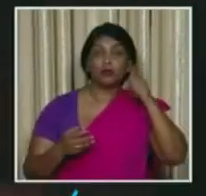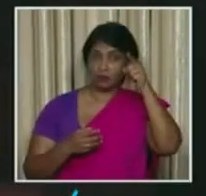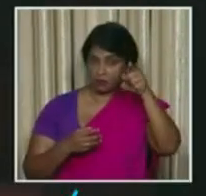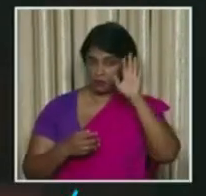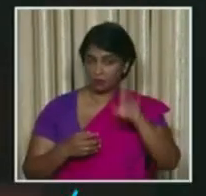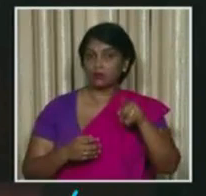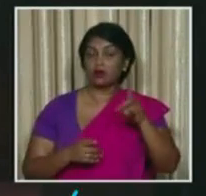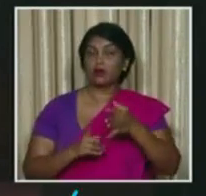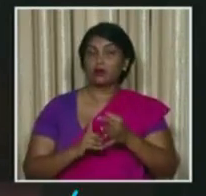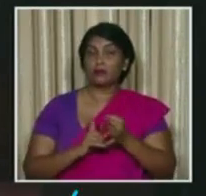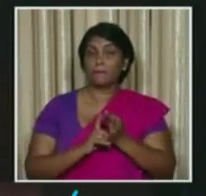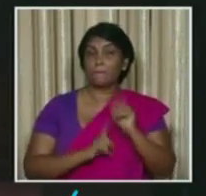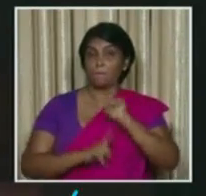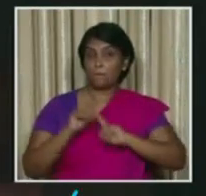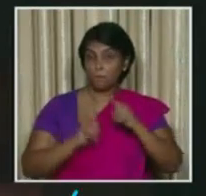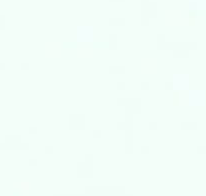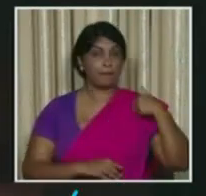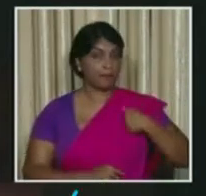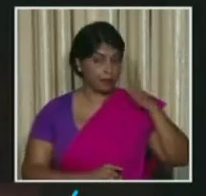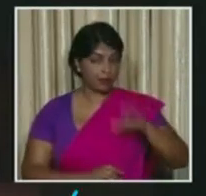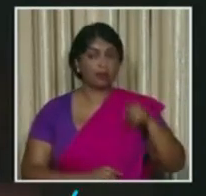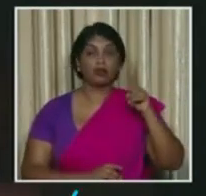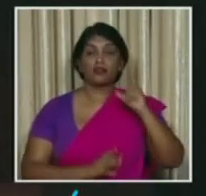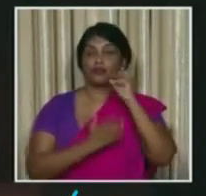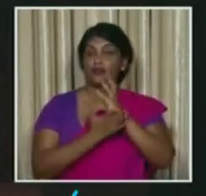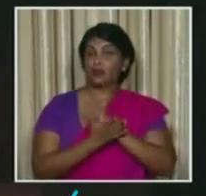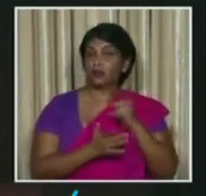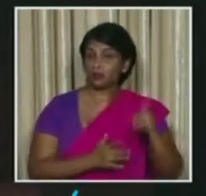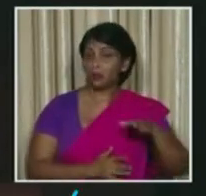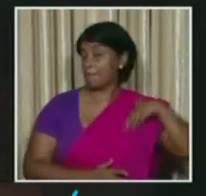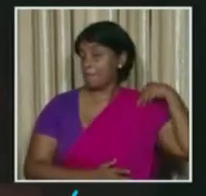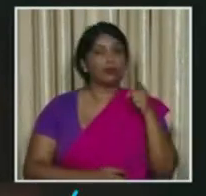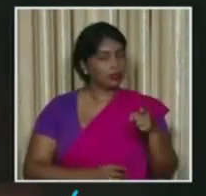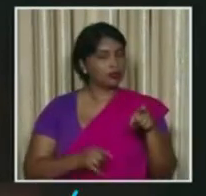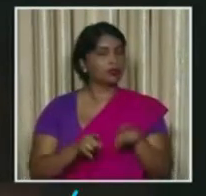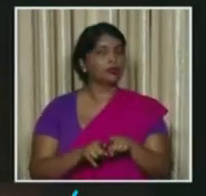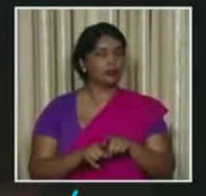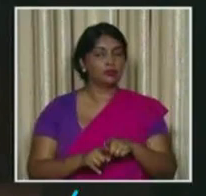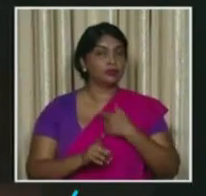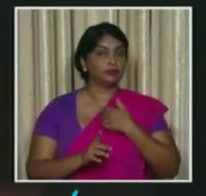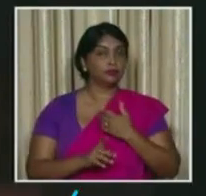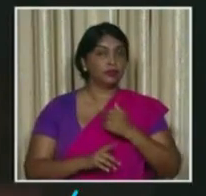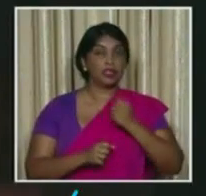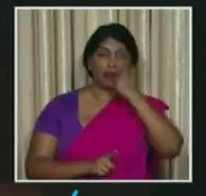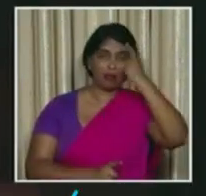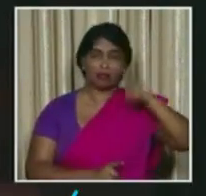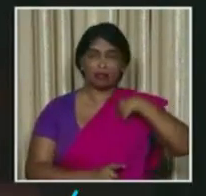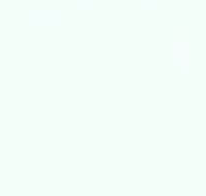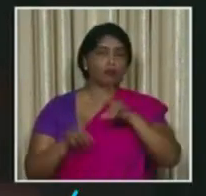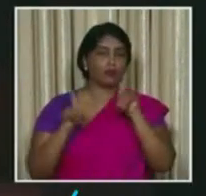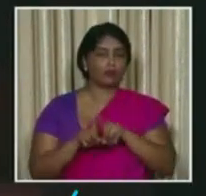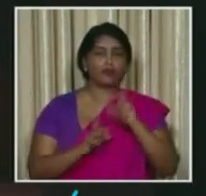කිරීම. විධායකයේ නියෝජිතවරයෙක් හැටියට ව්‍යවස්ථාදායකයේ ප්‍රධානියා හැටියට විධායකට ඕන ඕන විදිහට